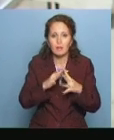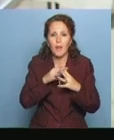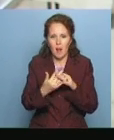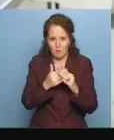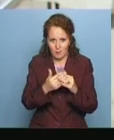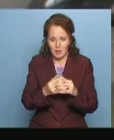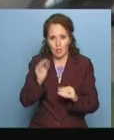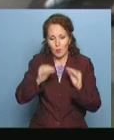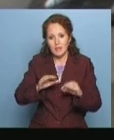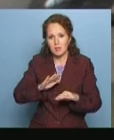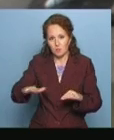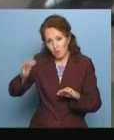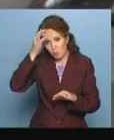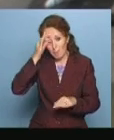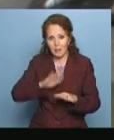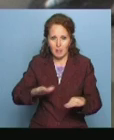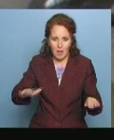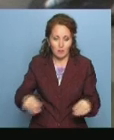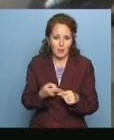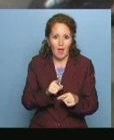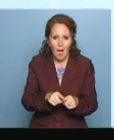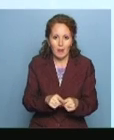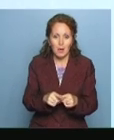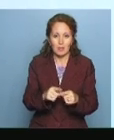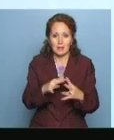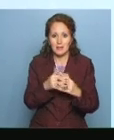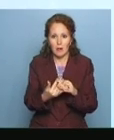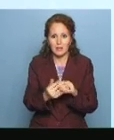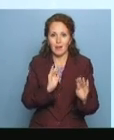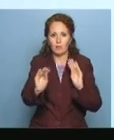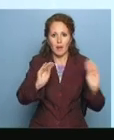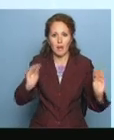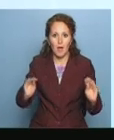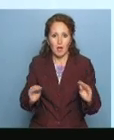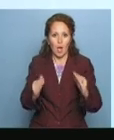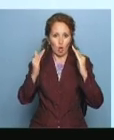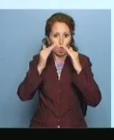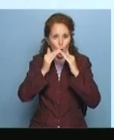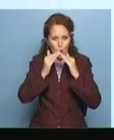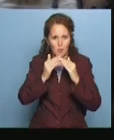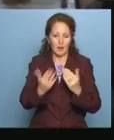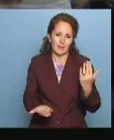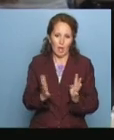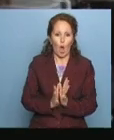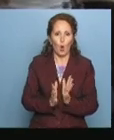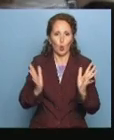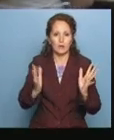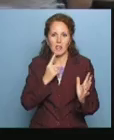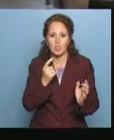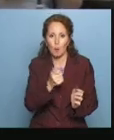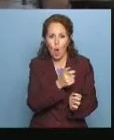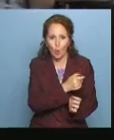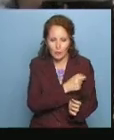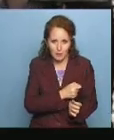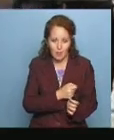из воспоминаний детства. Это, например, трогательный сельский интерьер бабушкиного дома с дребезжащим рукомойником или кусты смородины за занавесками в оконном